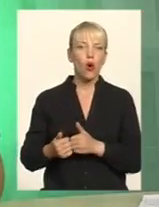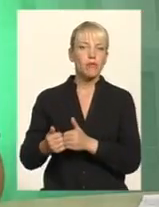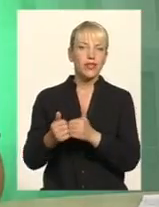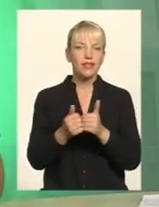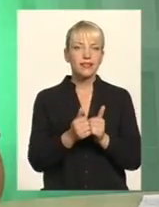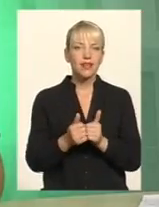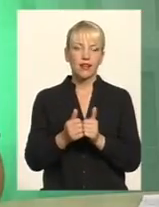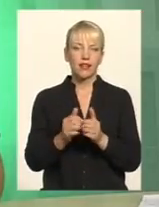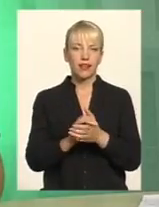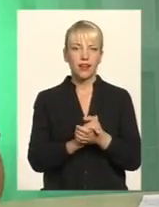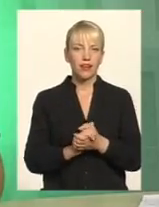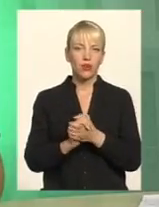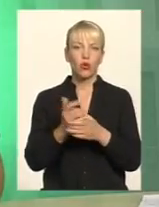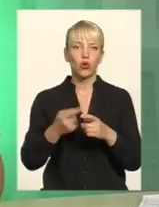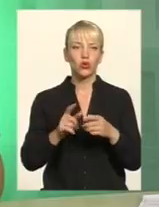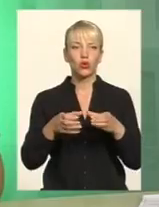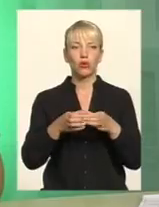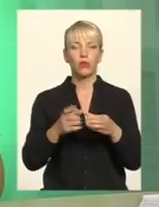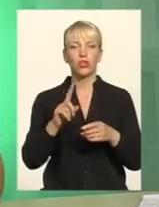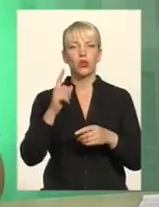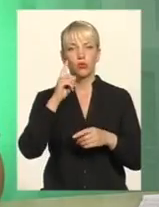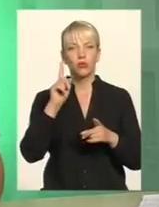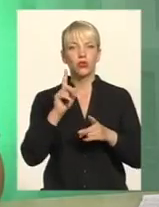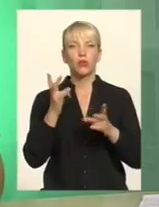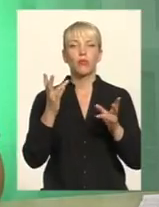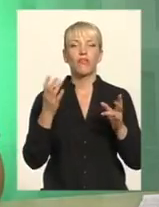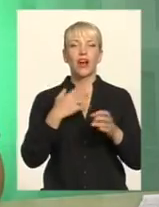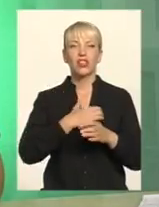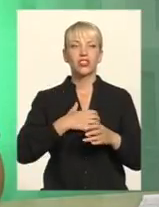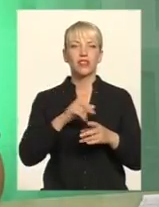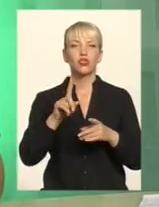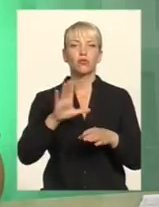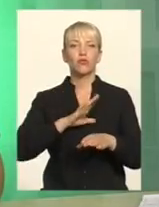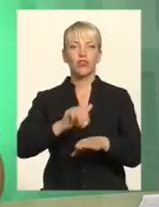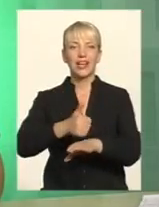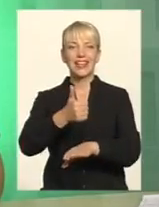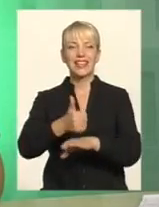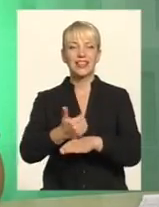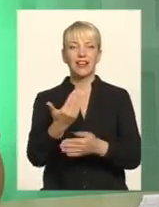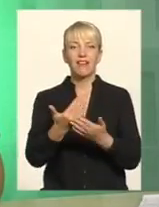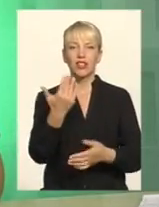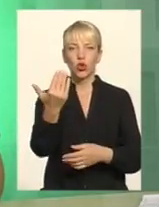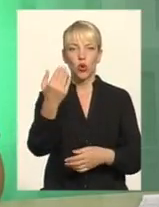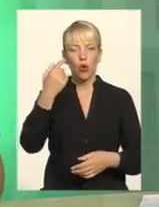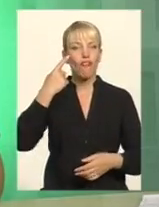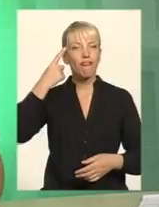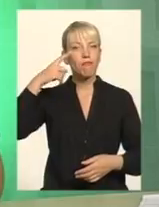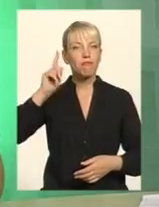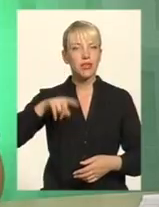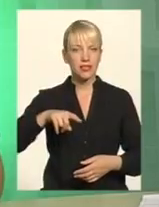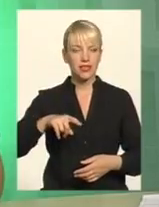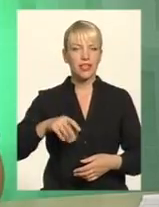і думаємо, що важливо буде от лідер, від лідера, від його вмінь, від його знань і